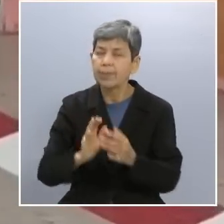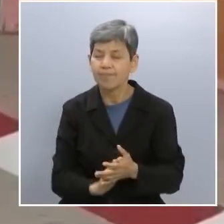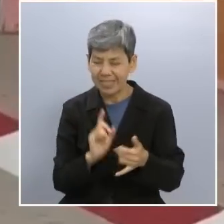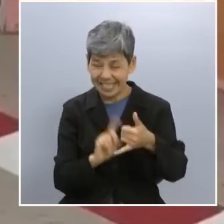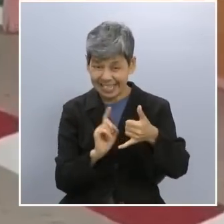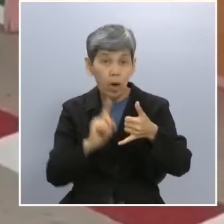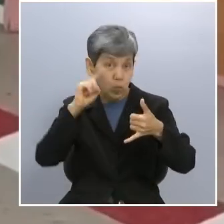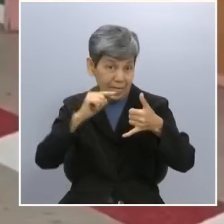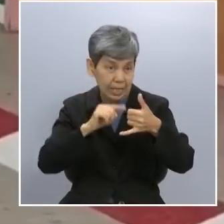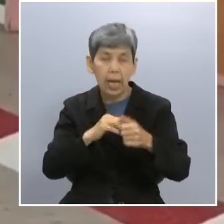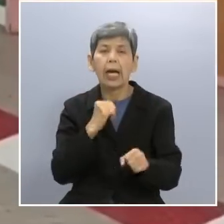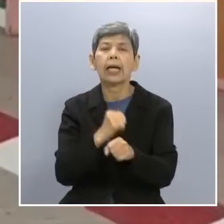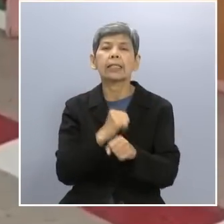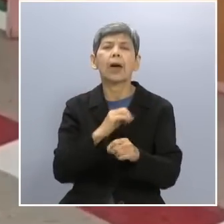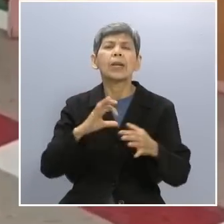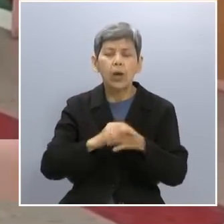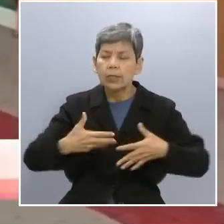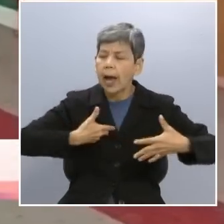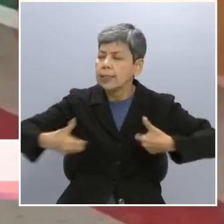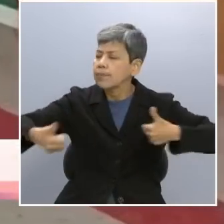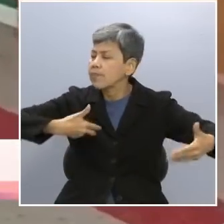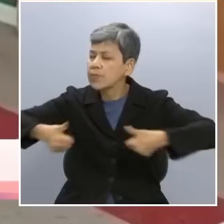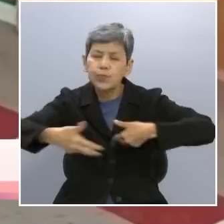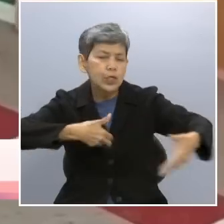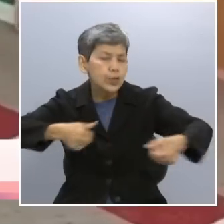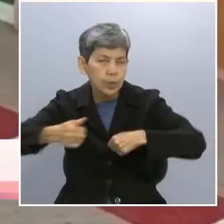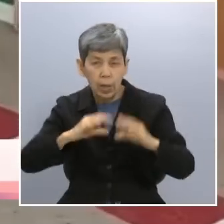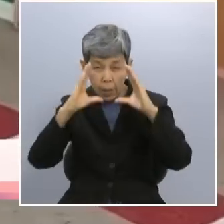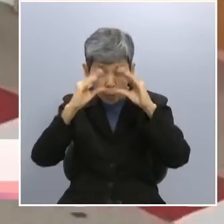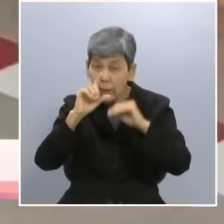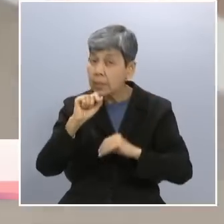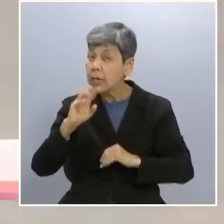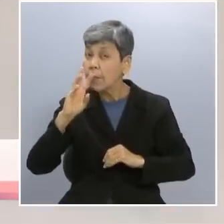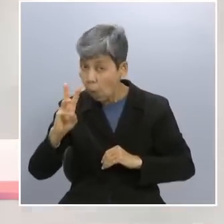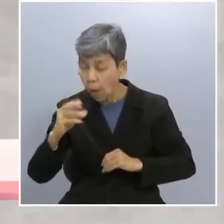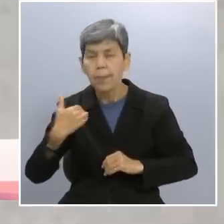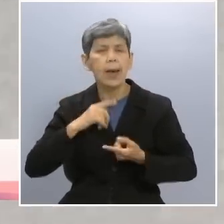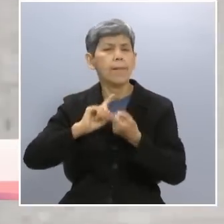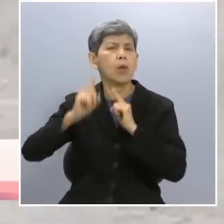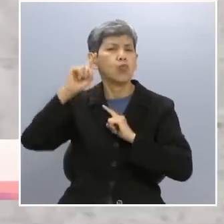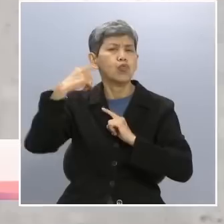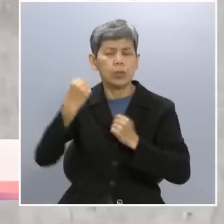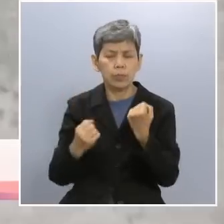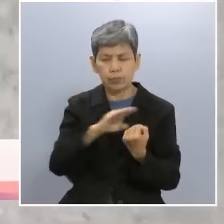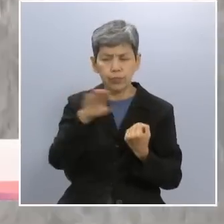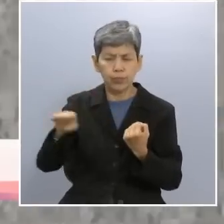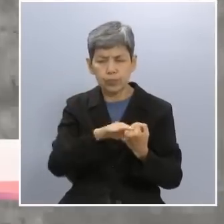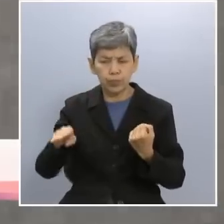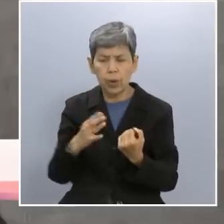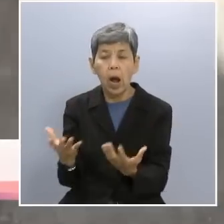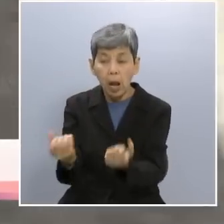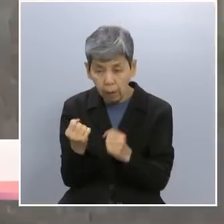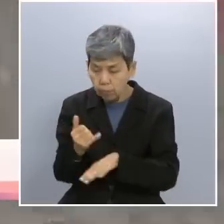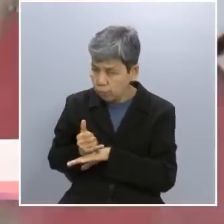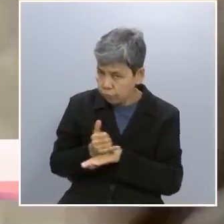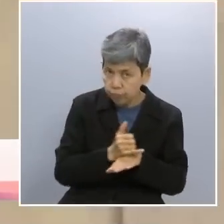ดาทิพย์ทำธุรกิจเกี่ยวกับเงินกู้เมื่อช่วงค่ำของวันที่26มีนาคมมีเพื่อนผู้หญิงขับกระบะอีซูซูสีดำมารับชดาทิพย์ออก